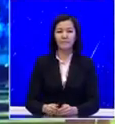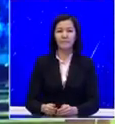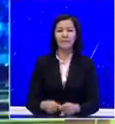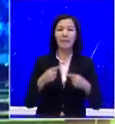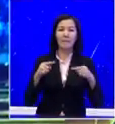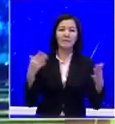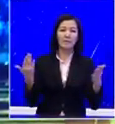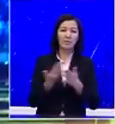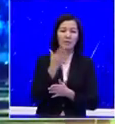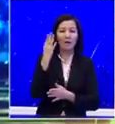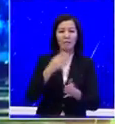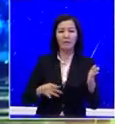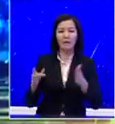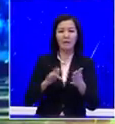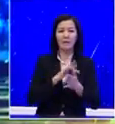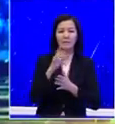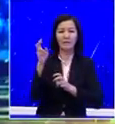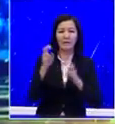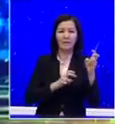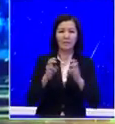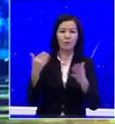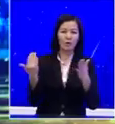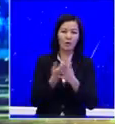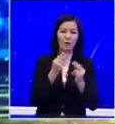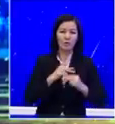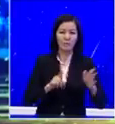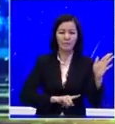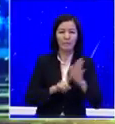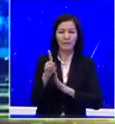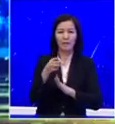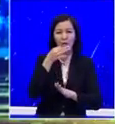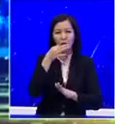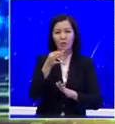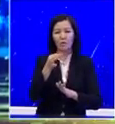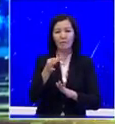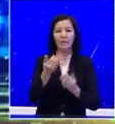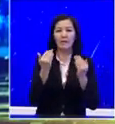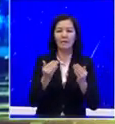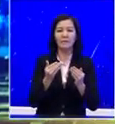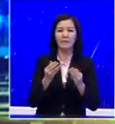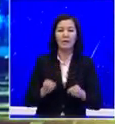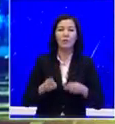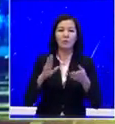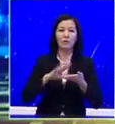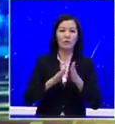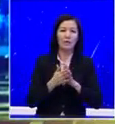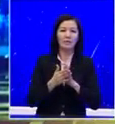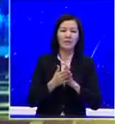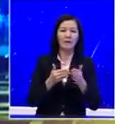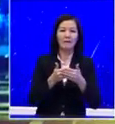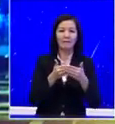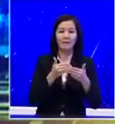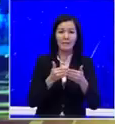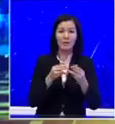Өзгеде жаңалықтар, Алматы қаласында бір қатар кәсіпорын қайта жұмысын бастады. Жауаптылардың мәліметінше, ол жерлерде төтенше жағдайға